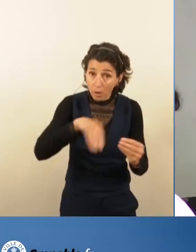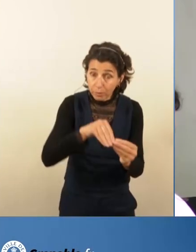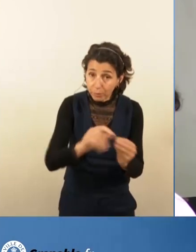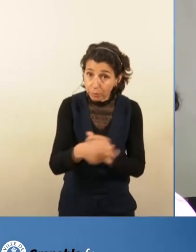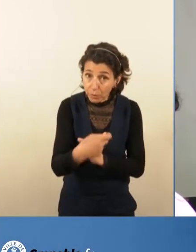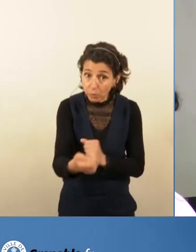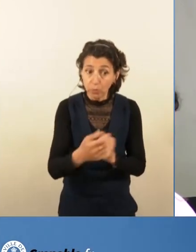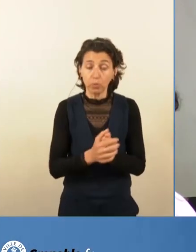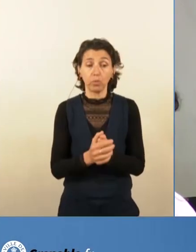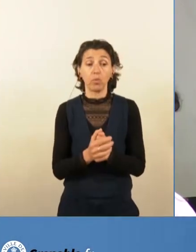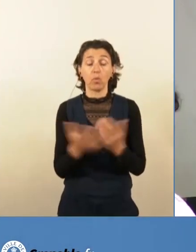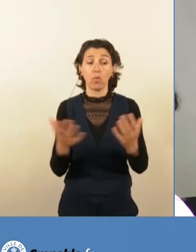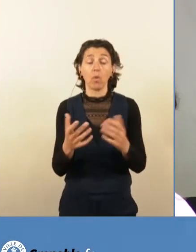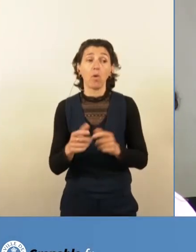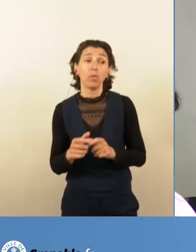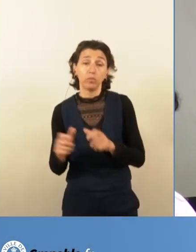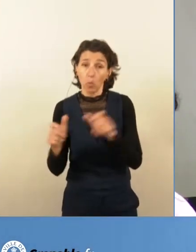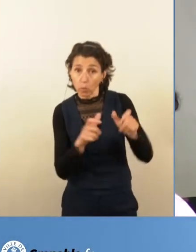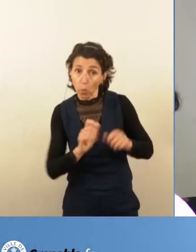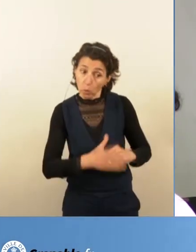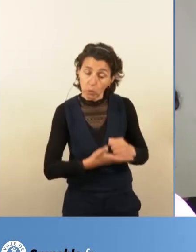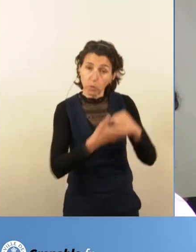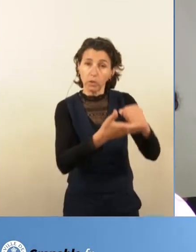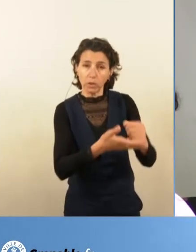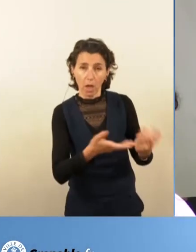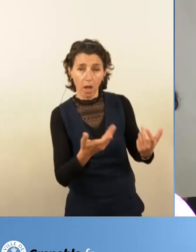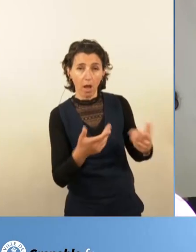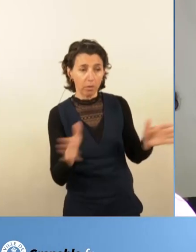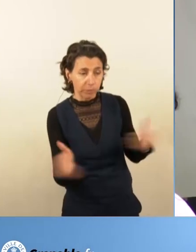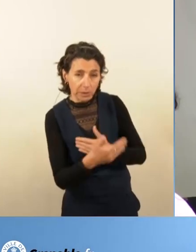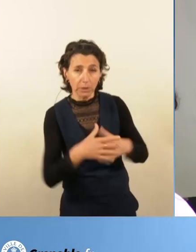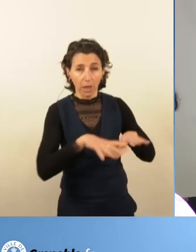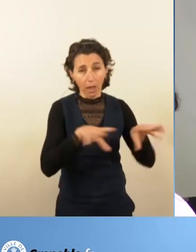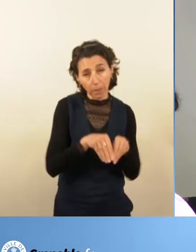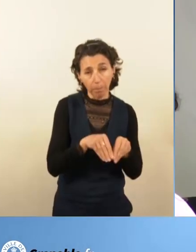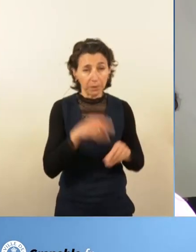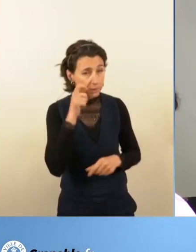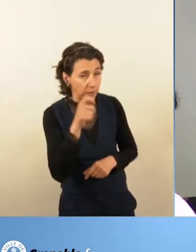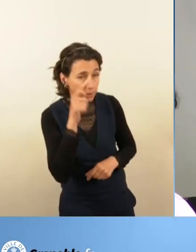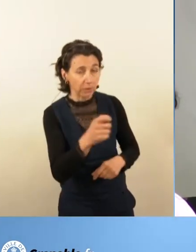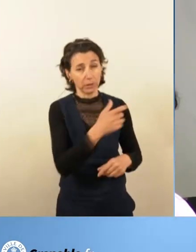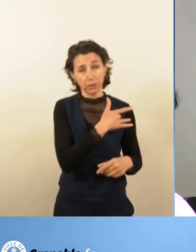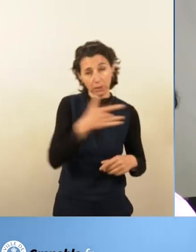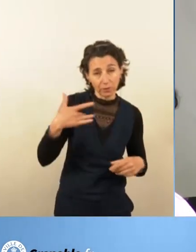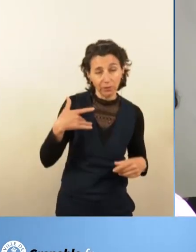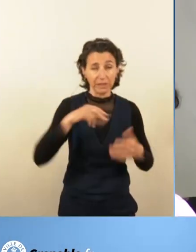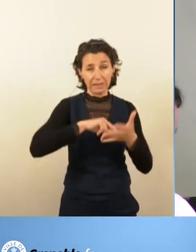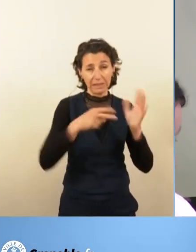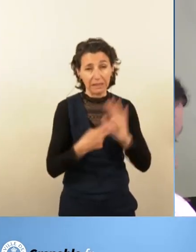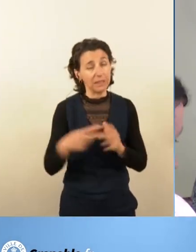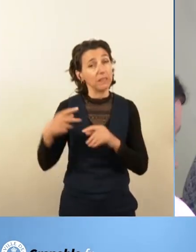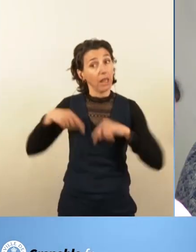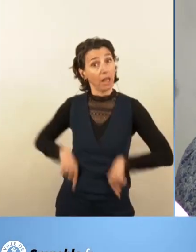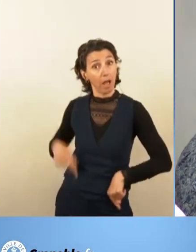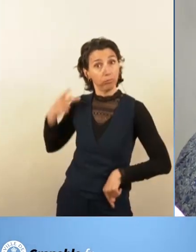un soutien sous forme de d'apport scientifique et technique des services de l'État chargé des monuments historiques qui nous